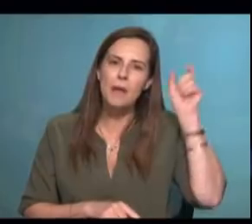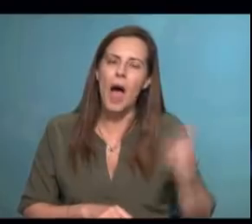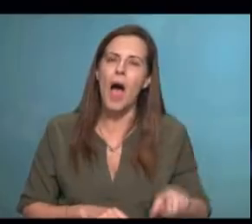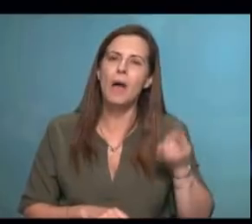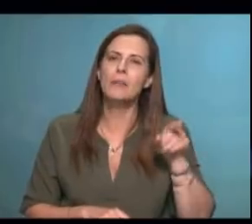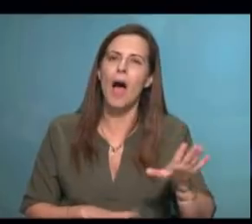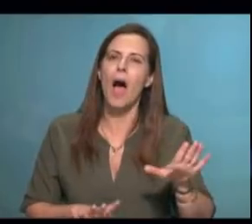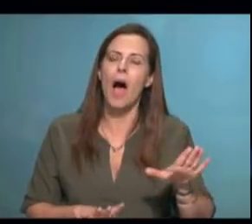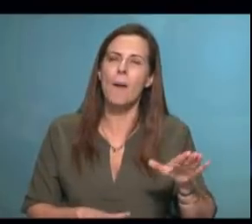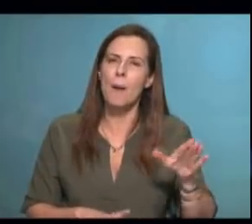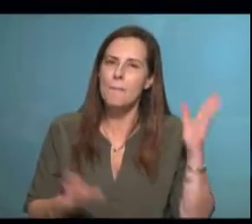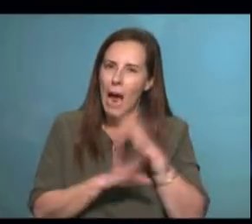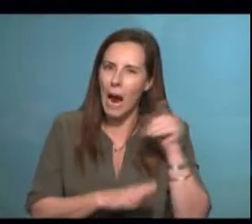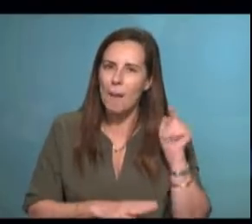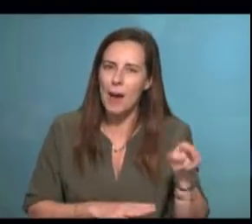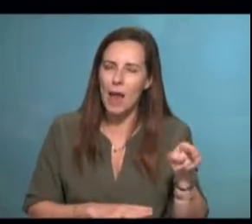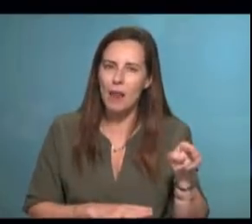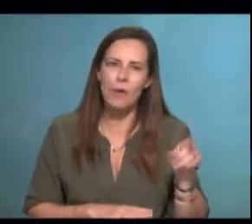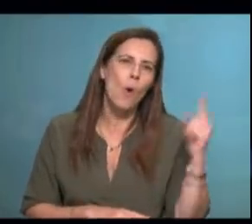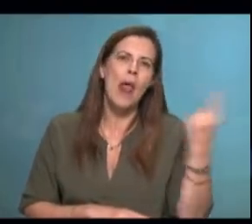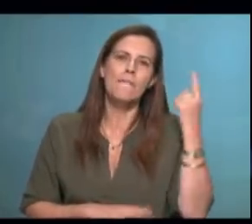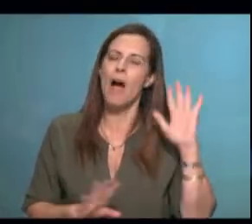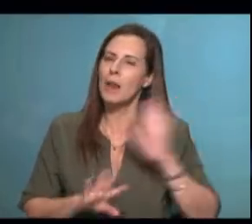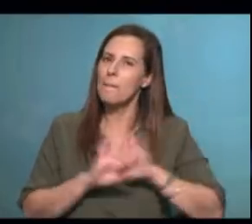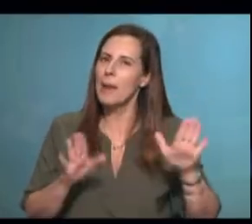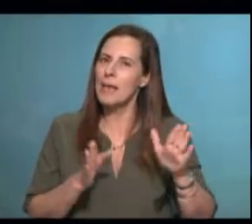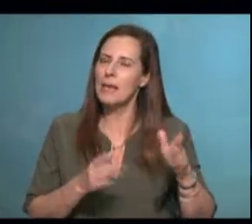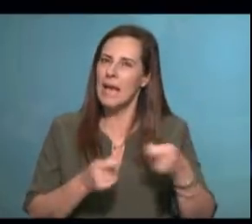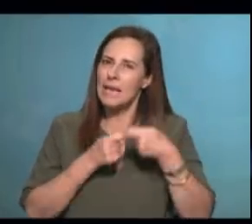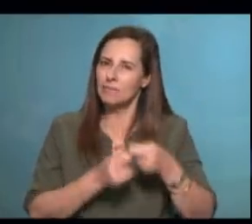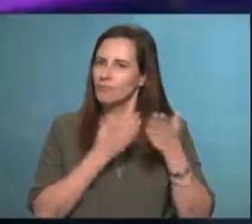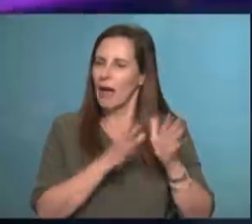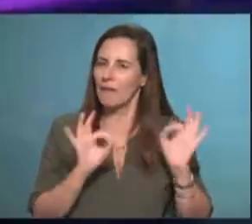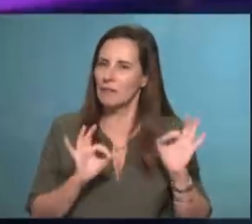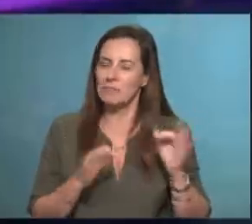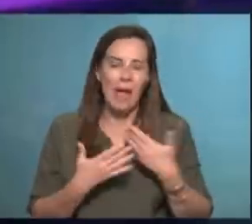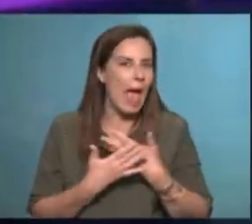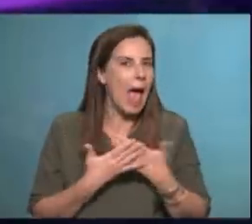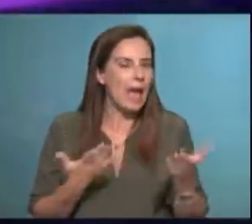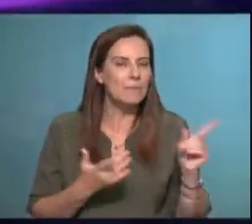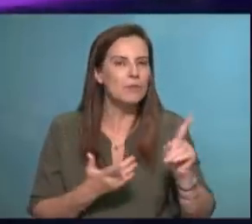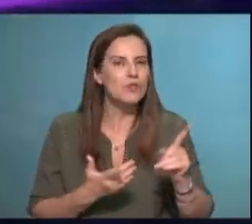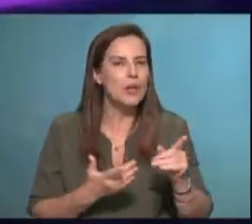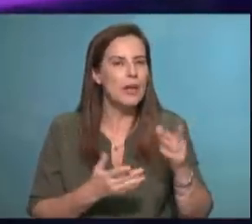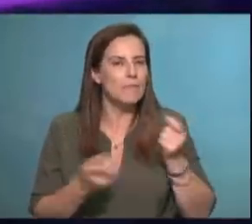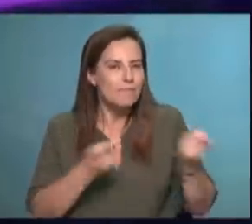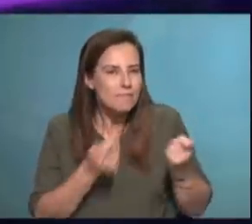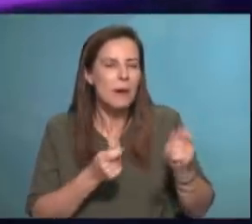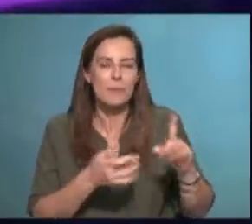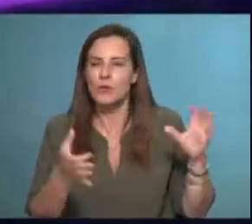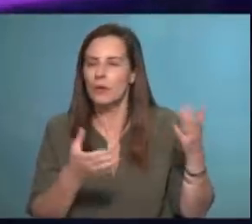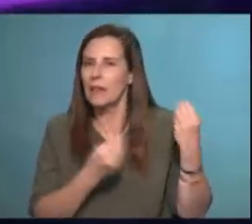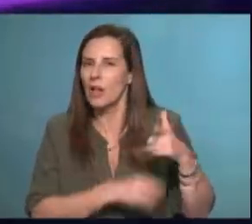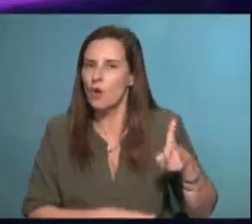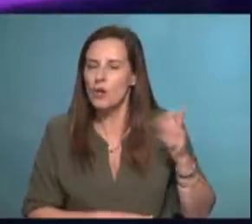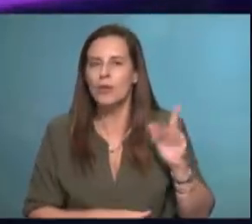של המפגע הבודד. אנחנו לא יודעים כרגע על איזה מישהו מאחורה שמשך בקלעי, מישהו שחיבר לו את הנשק.